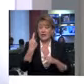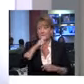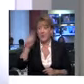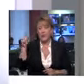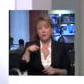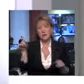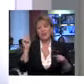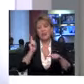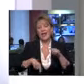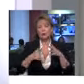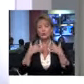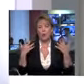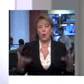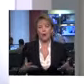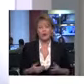אבסולוטית.